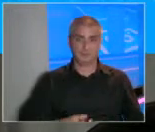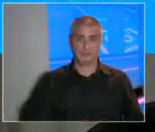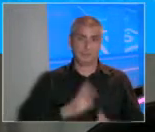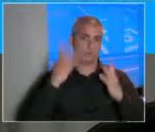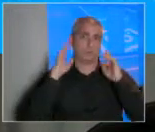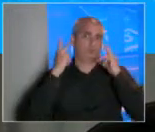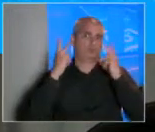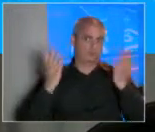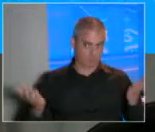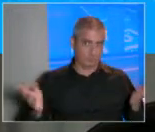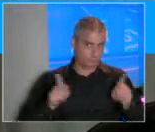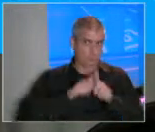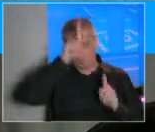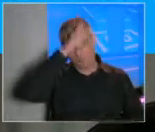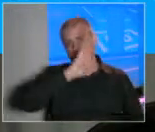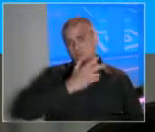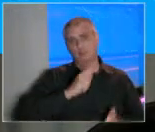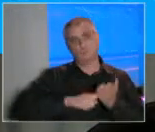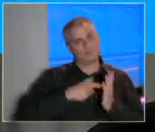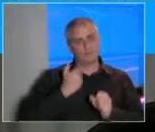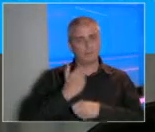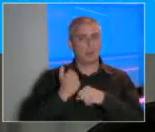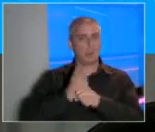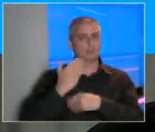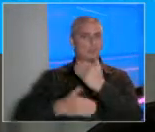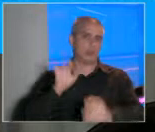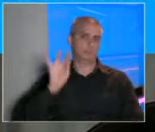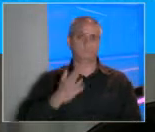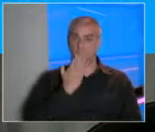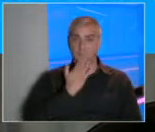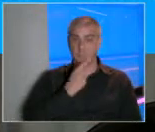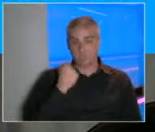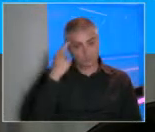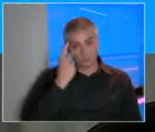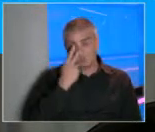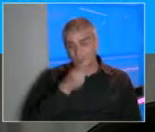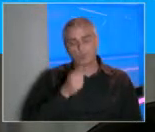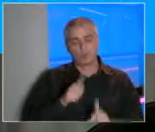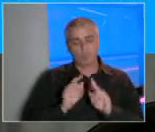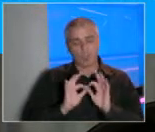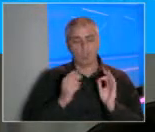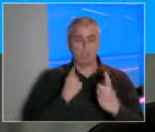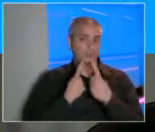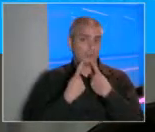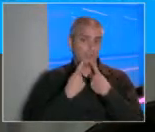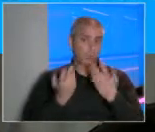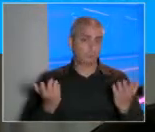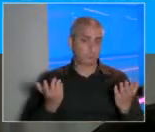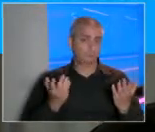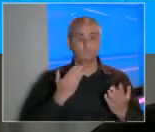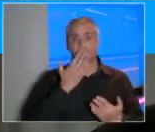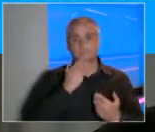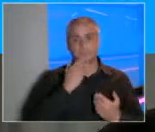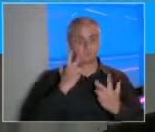חשובה מגרמניה, הם כן נחושים לקדם מהלכים. אני חושבת שהביקור הזה הוא התחלה של שיח, ובמובן הזה